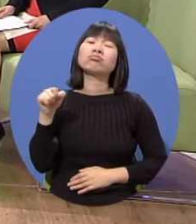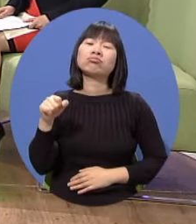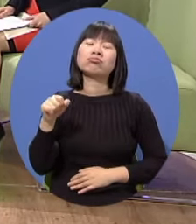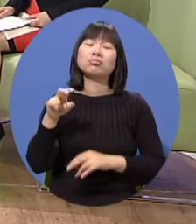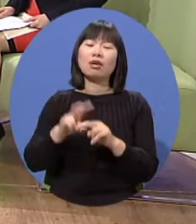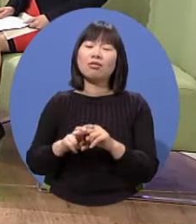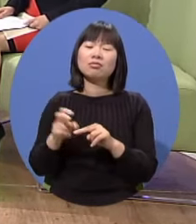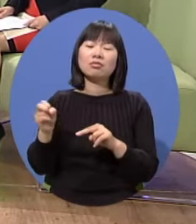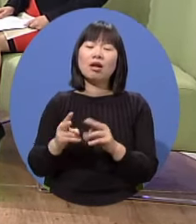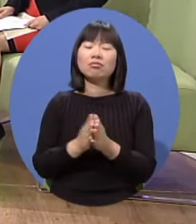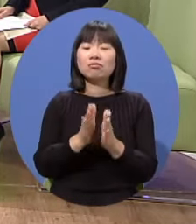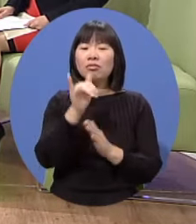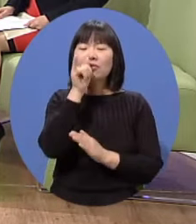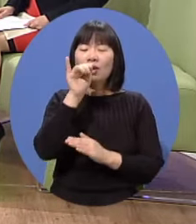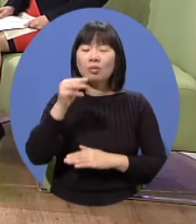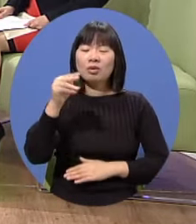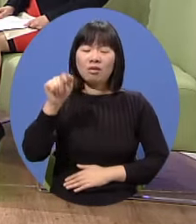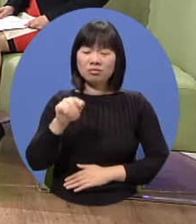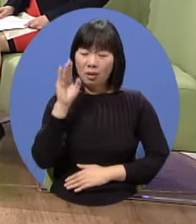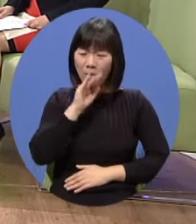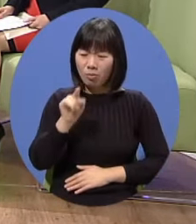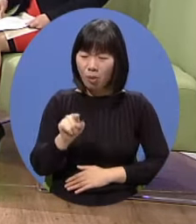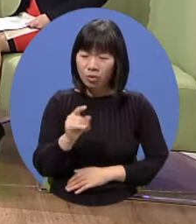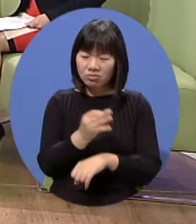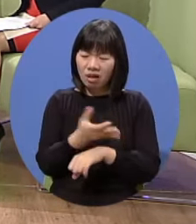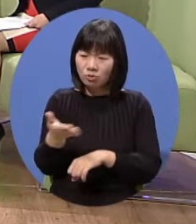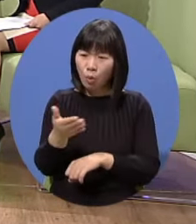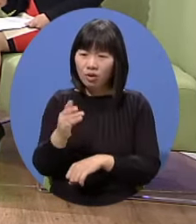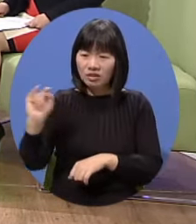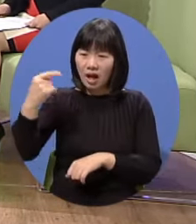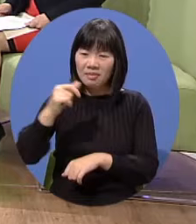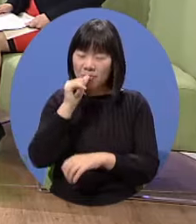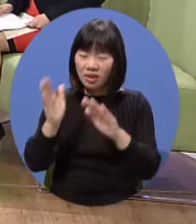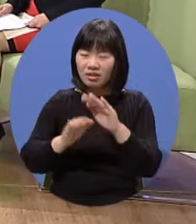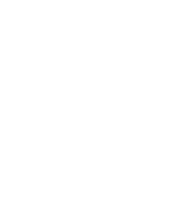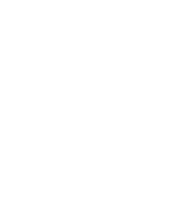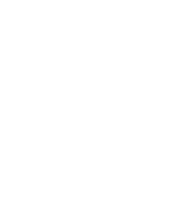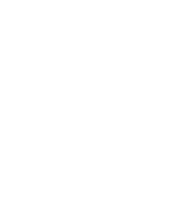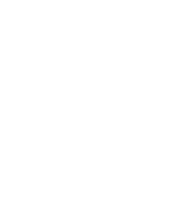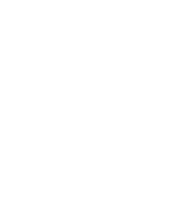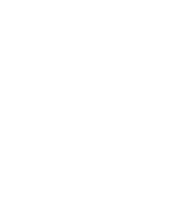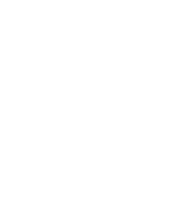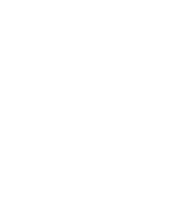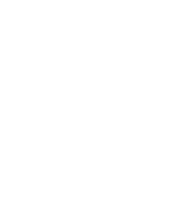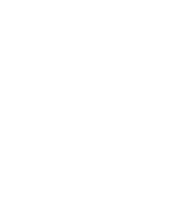주저앉아서 다시 하는데 블럭이 나쁘긴 아이고 저거 사주나 봐라 그럼 방으로 들어가는 거죠.